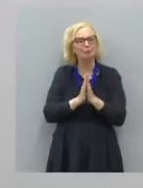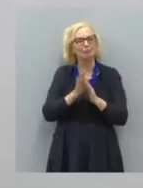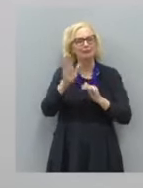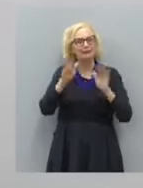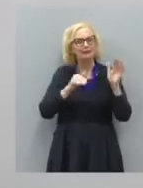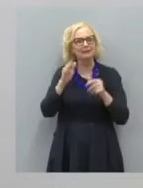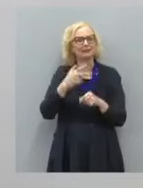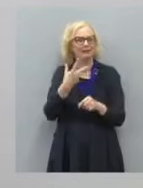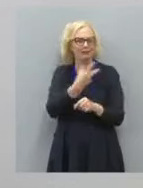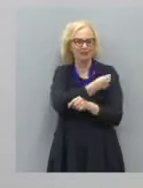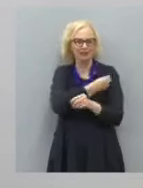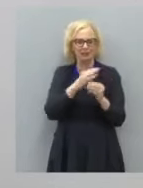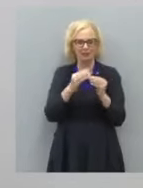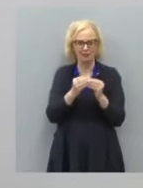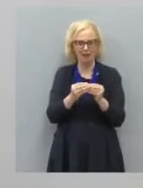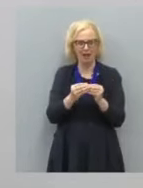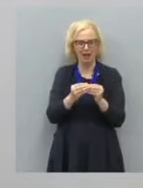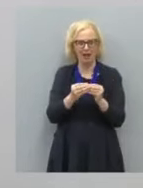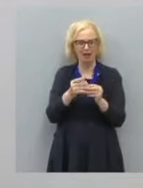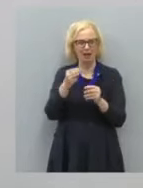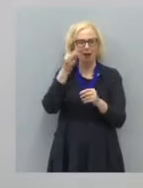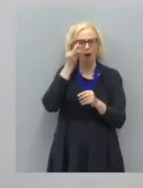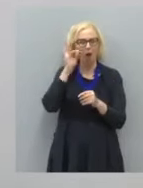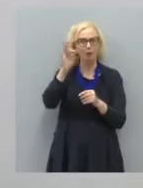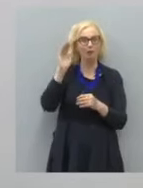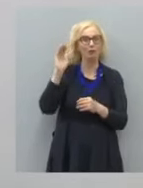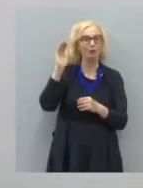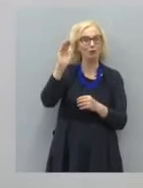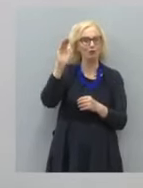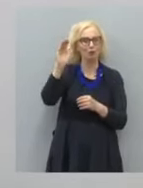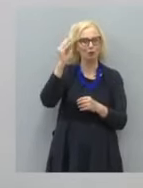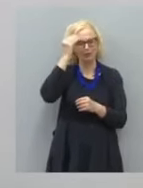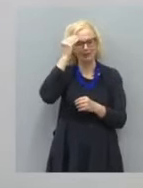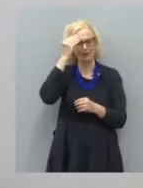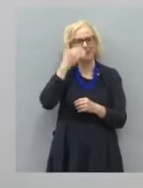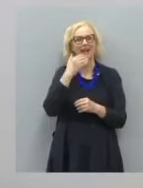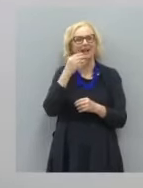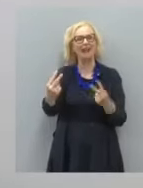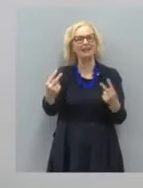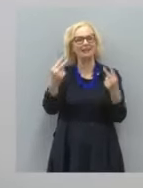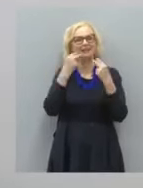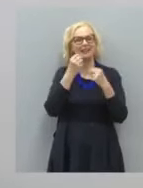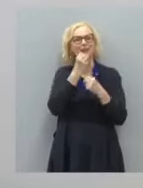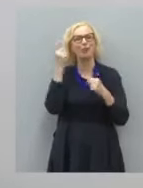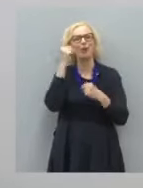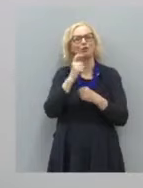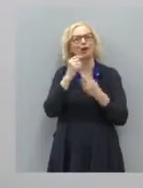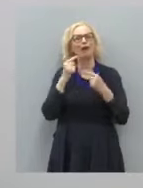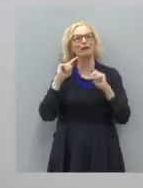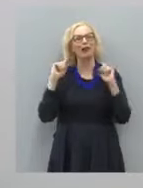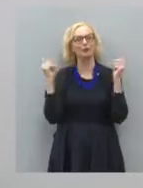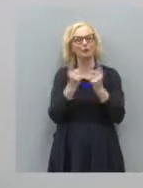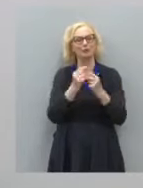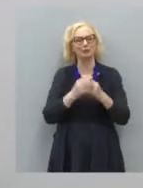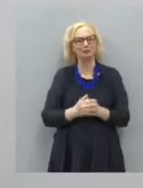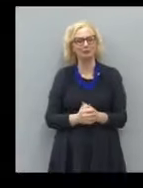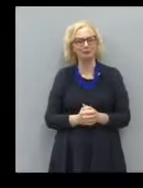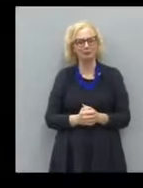vaccinazione pensando soprattutto al futuro grazie per averci seguito buona giornata a tutte